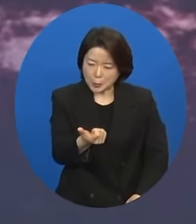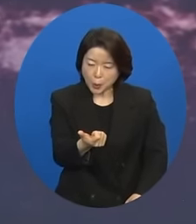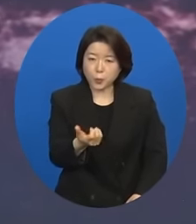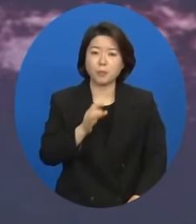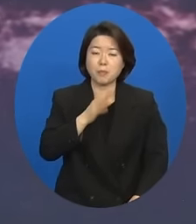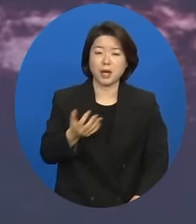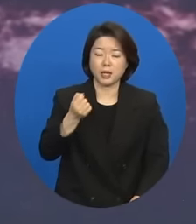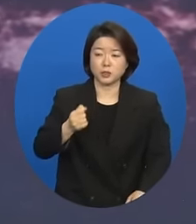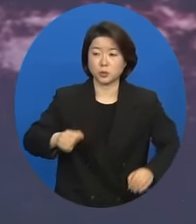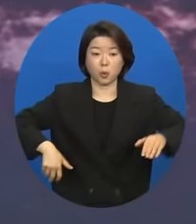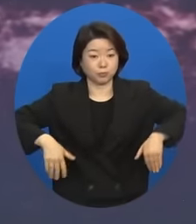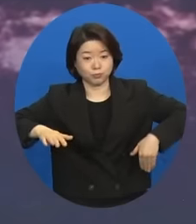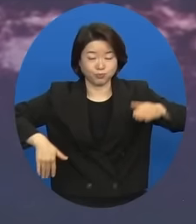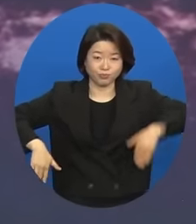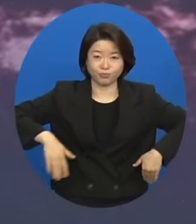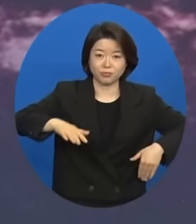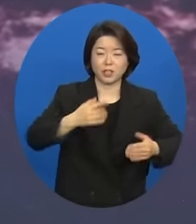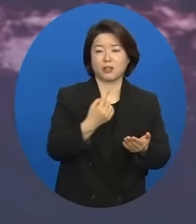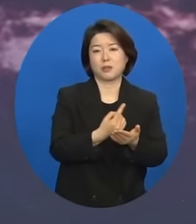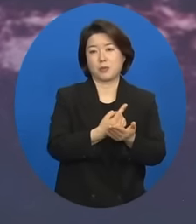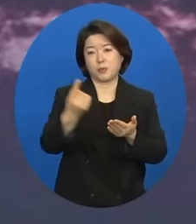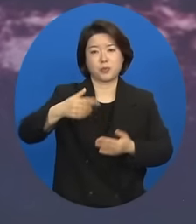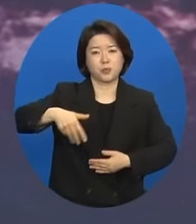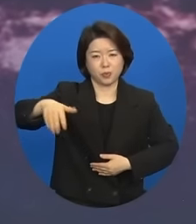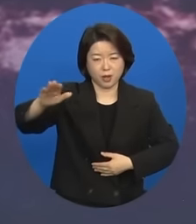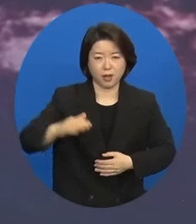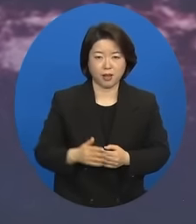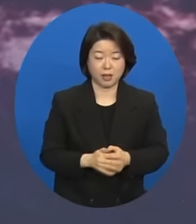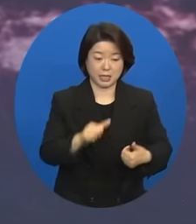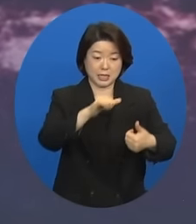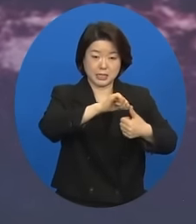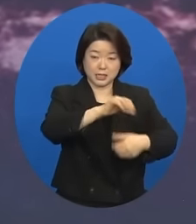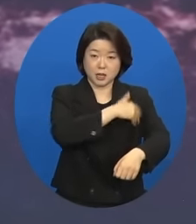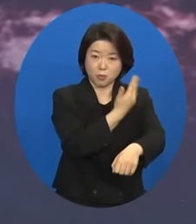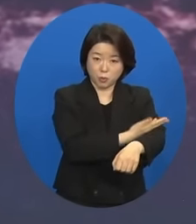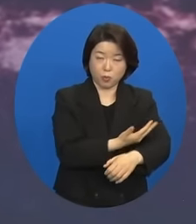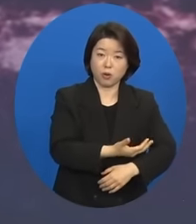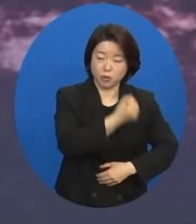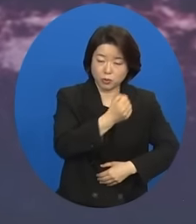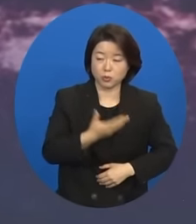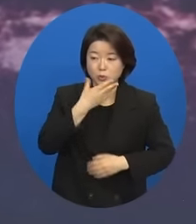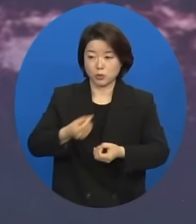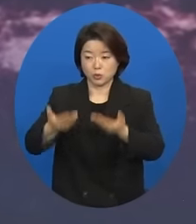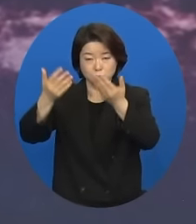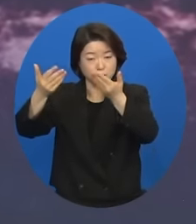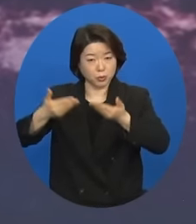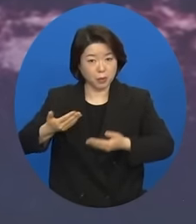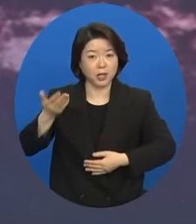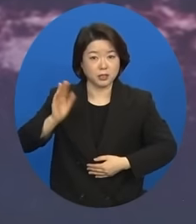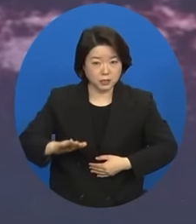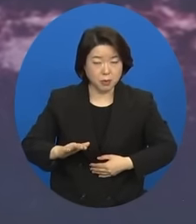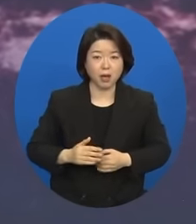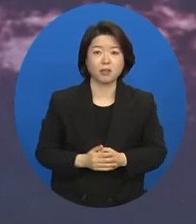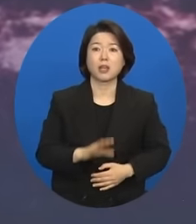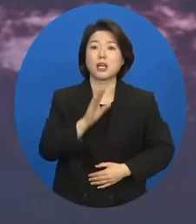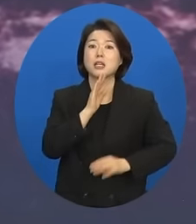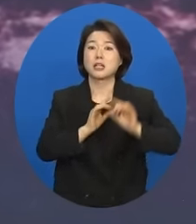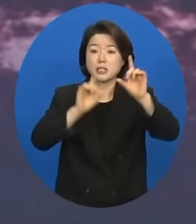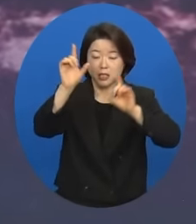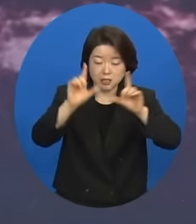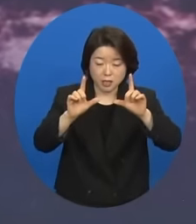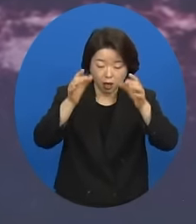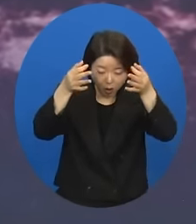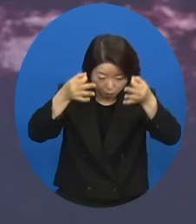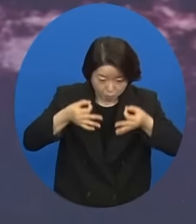빈손으로 떠나가게 됩니다 장자권을 얻었습니다 축복도 받았습니다 그러나 그의 현실은 보장된